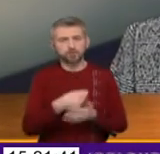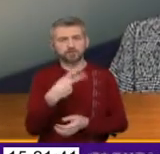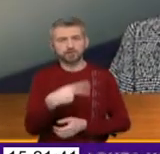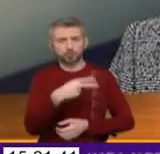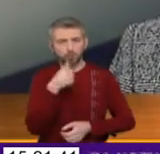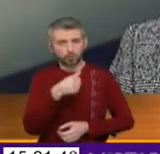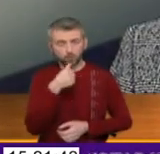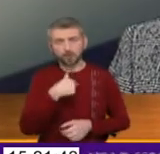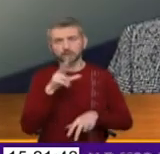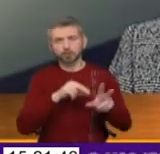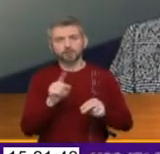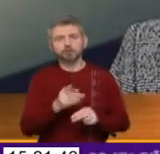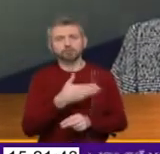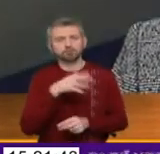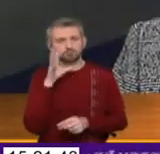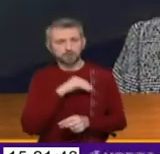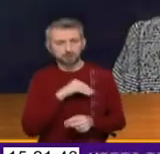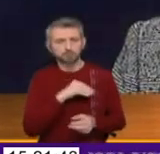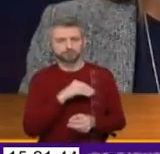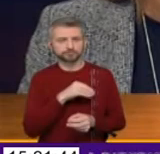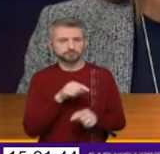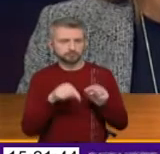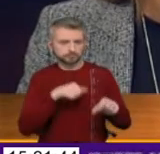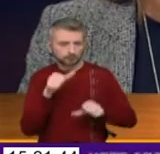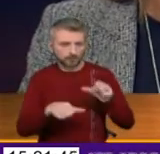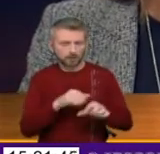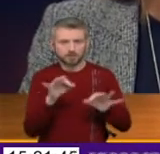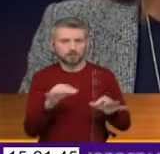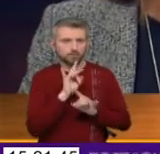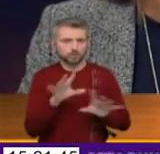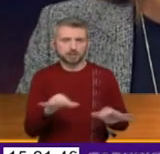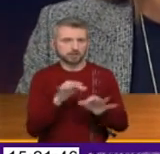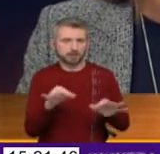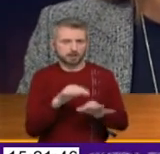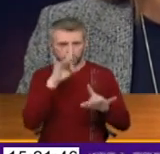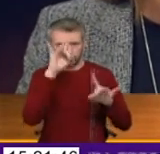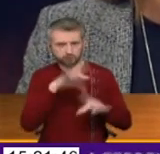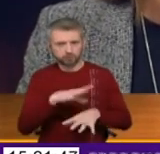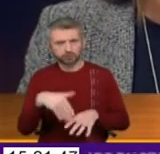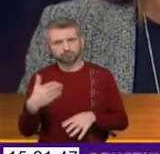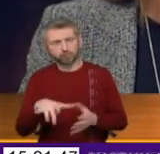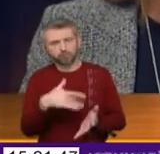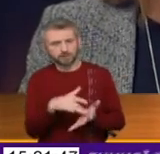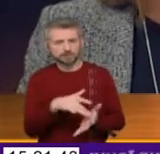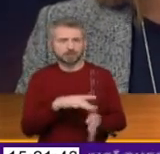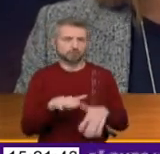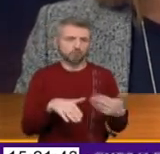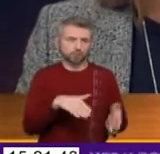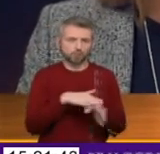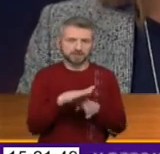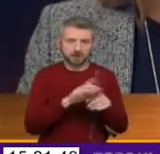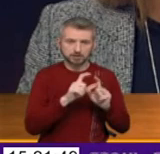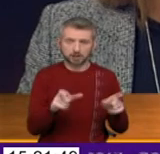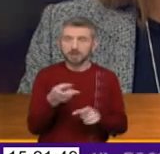року. Я сподіваюся, що ми зможемо вкластися в це, і не буде ніяких форс-мажорів більш ні з боку міста, ні з боку підрядника. Угу. Тобто дві